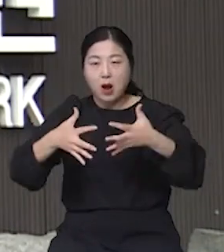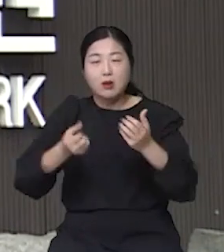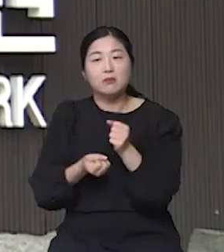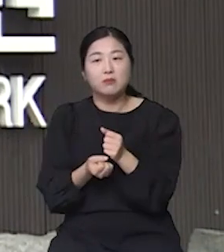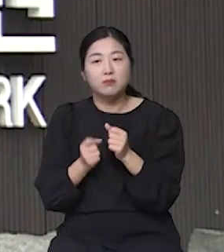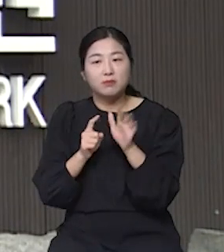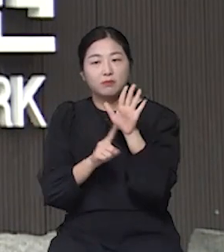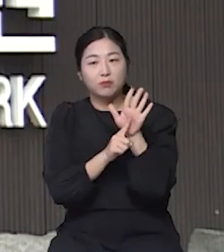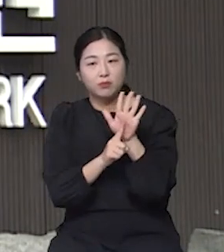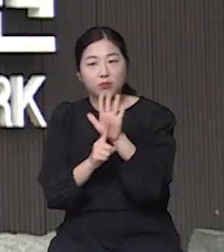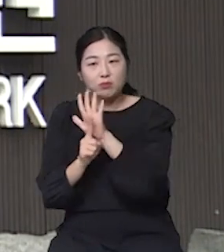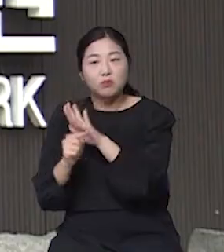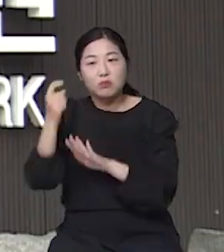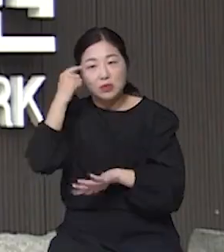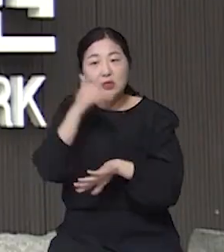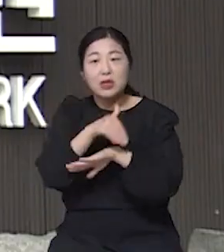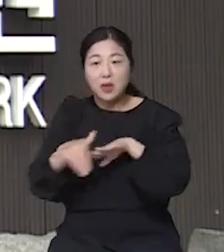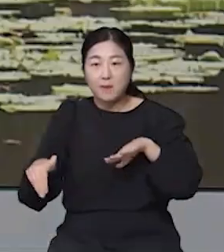KBC 이영길입니다.